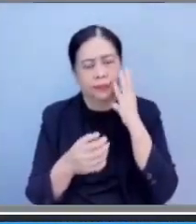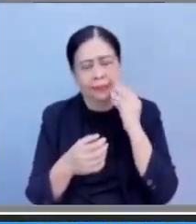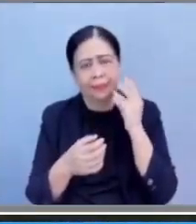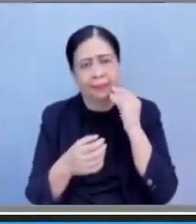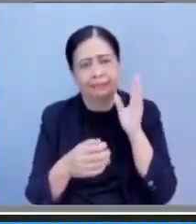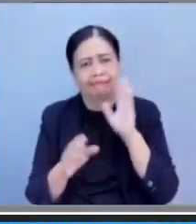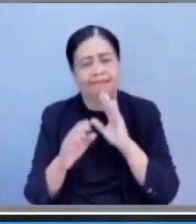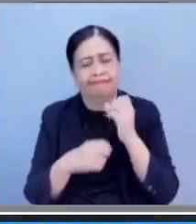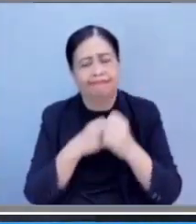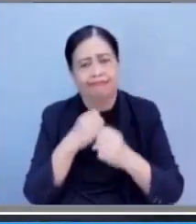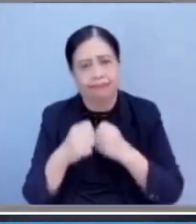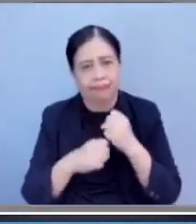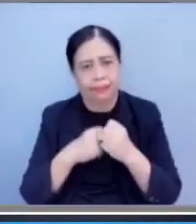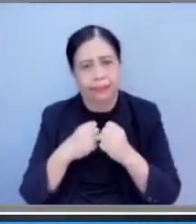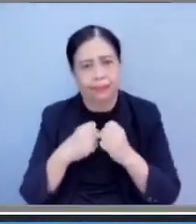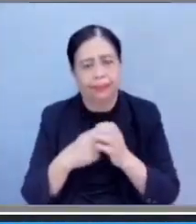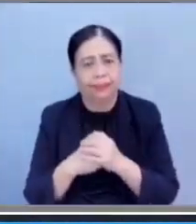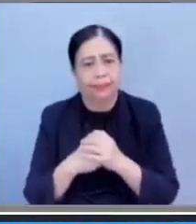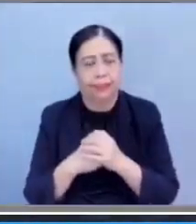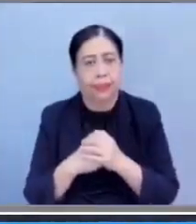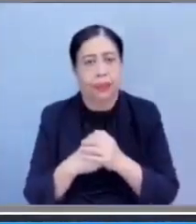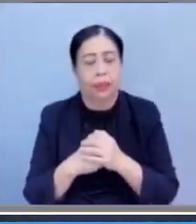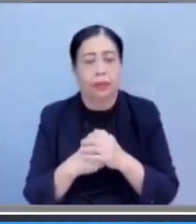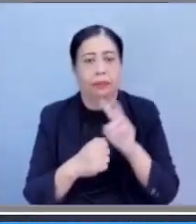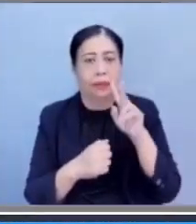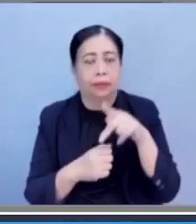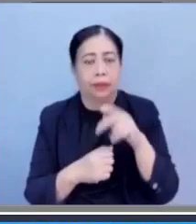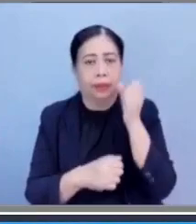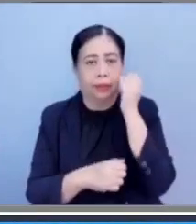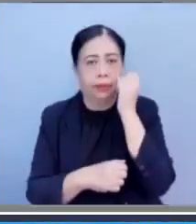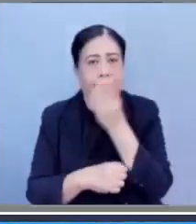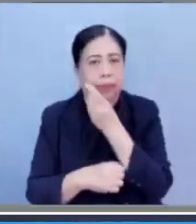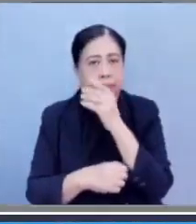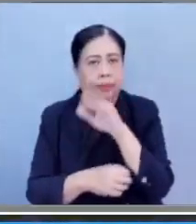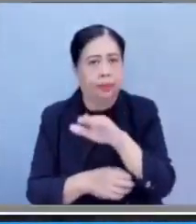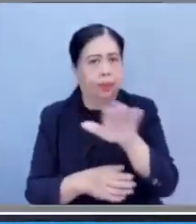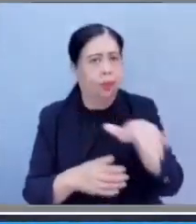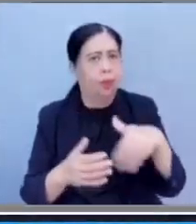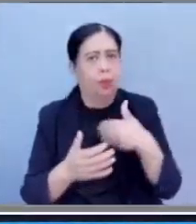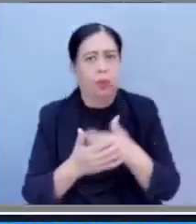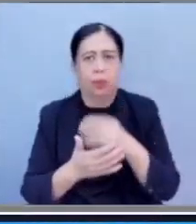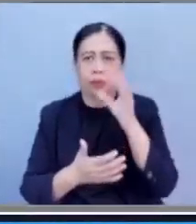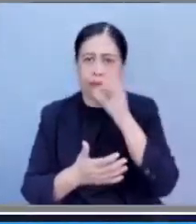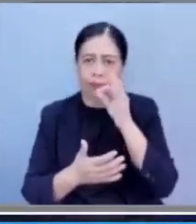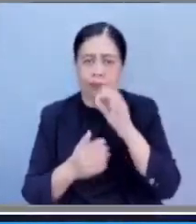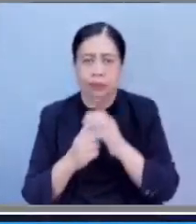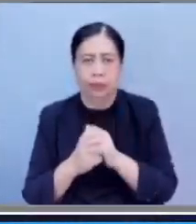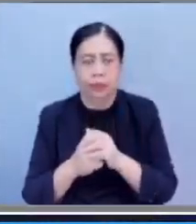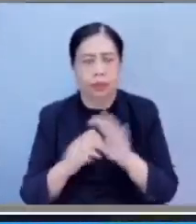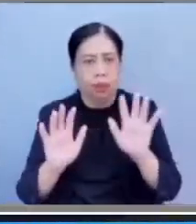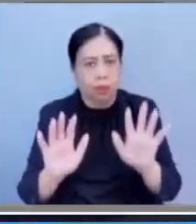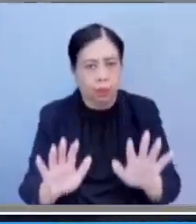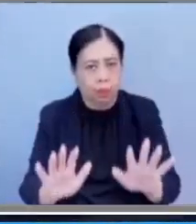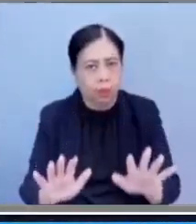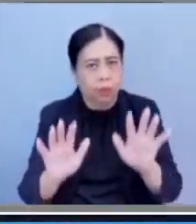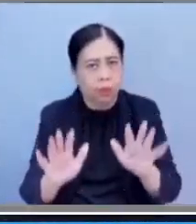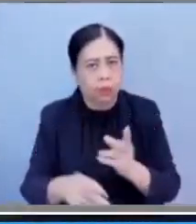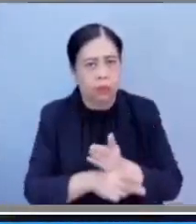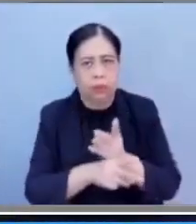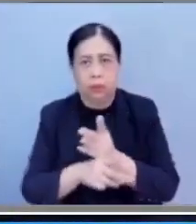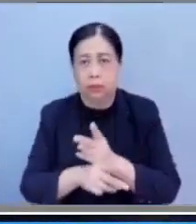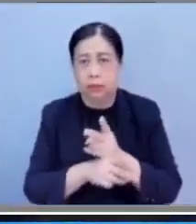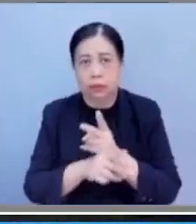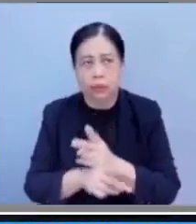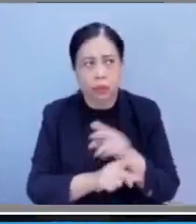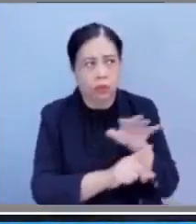paghihirap. Si Vice President Sara Duterte na nawagan sa lahat ng Pilipino na maging mahinahon, maingat at